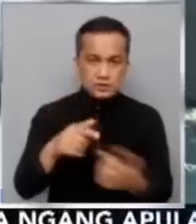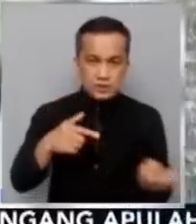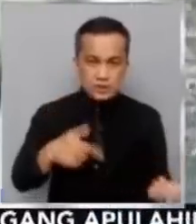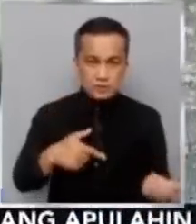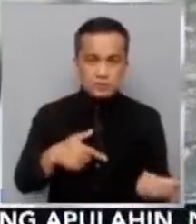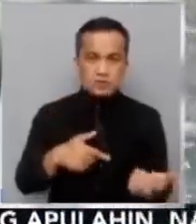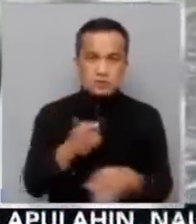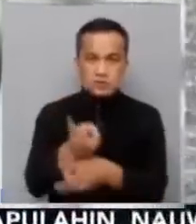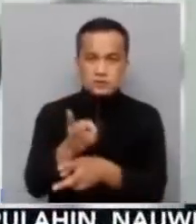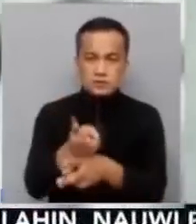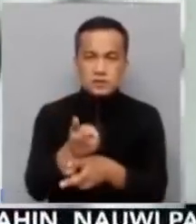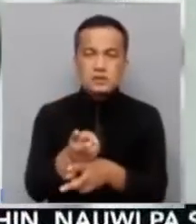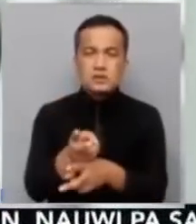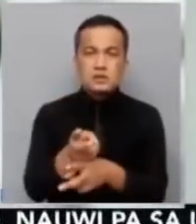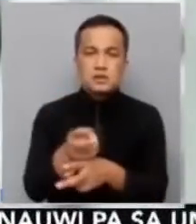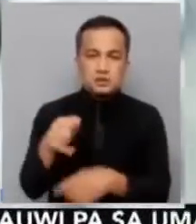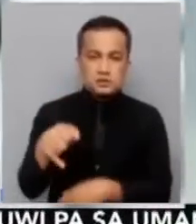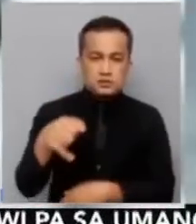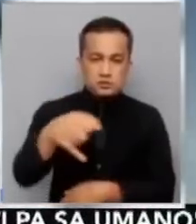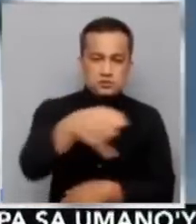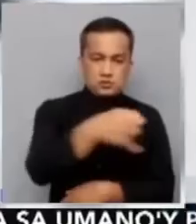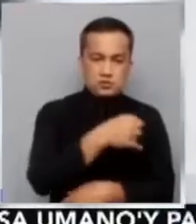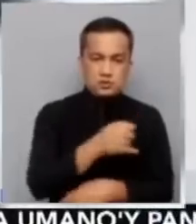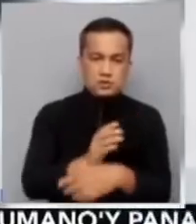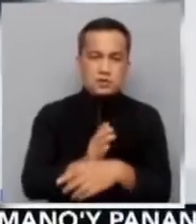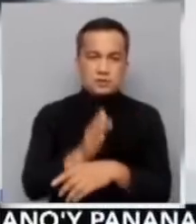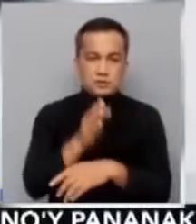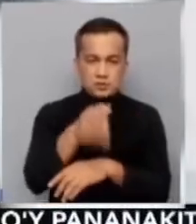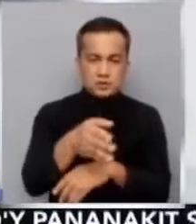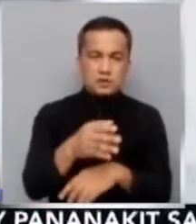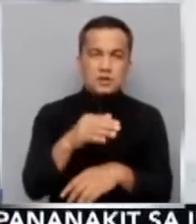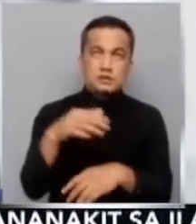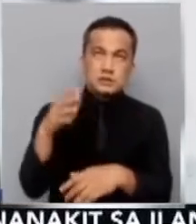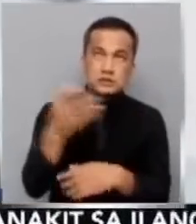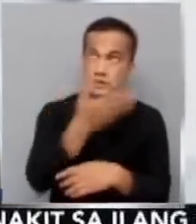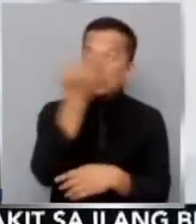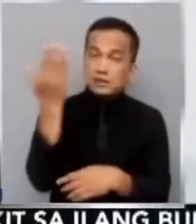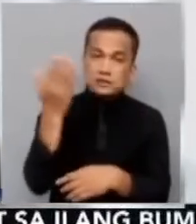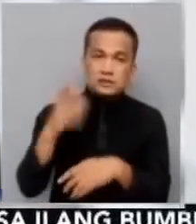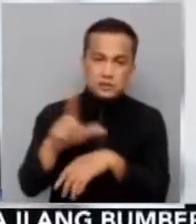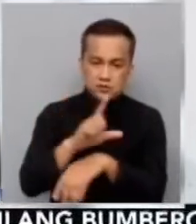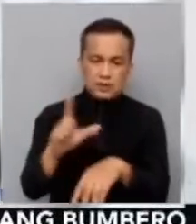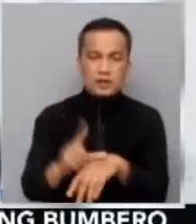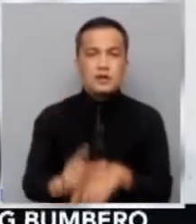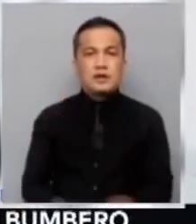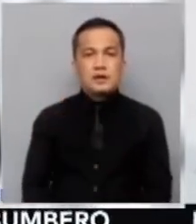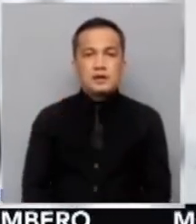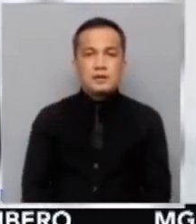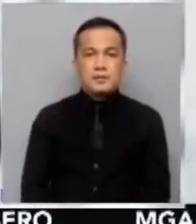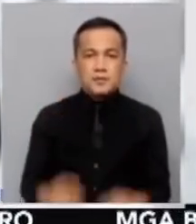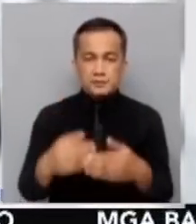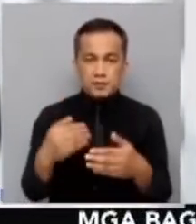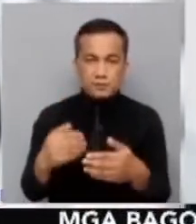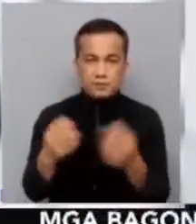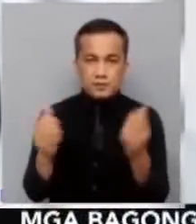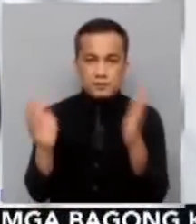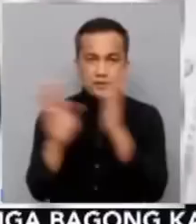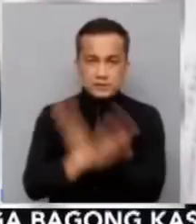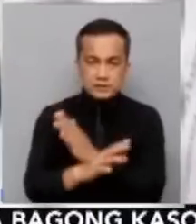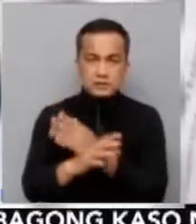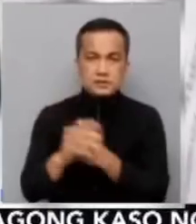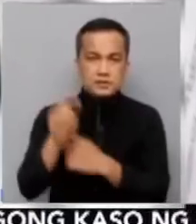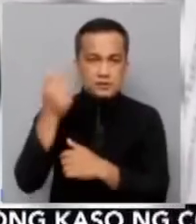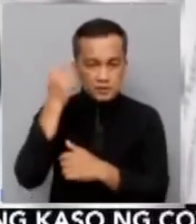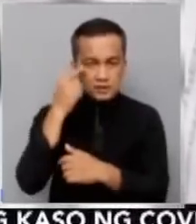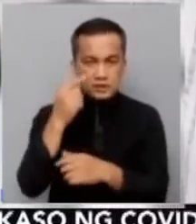karagatan, himpapawid at lupa. Bago magpalitan ng administrasyon, nakatakdang pirmahan ni Lorenzana ang kontrata para